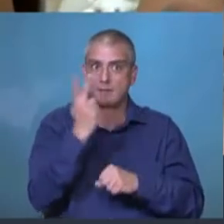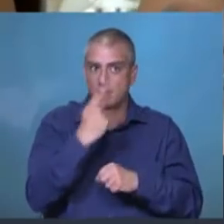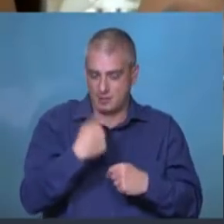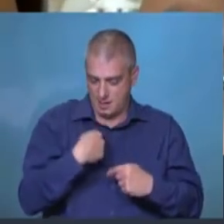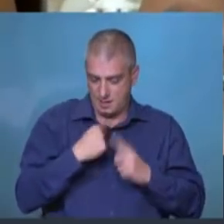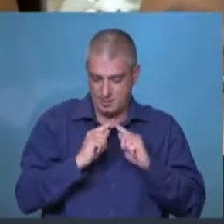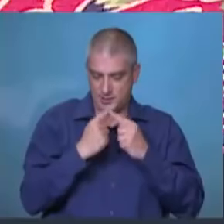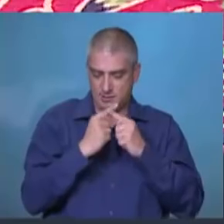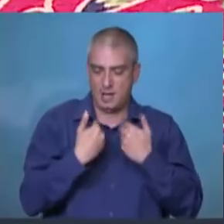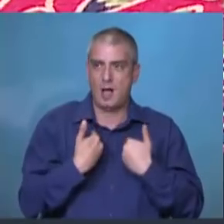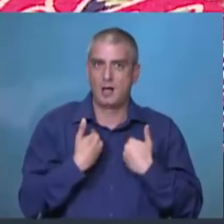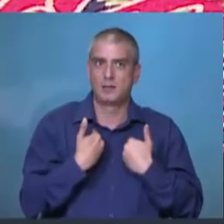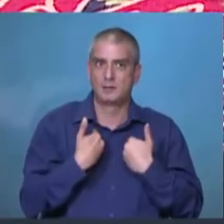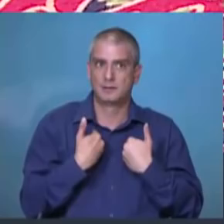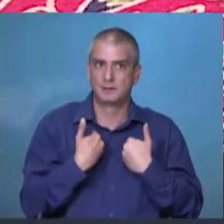אני